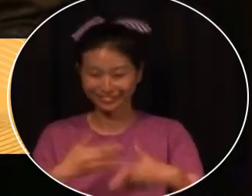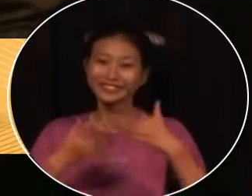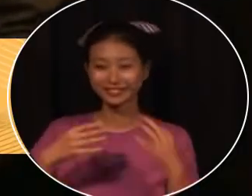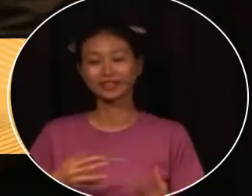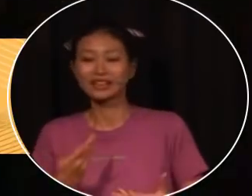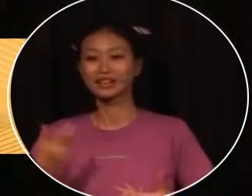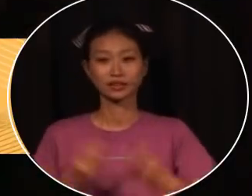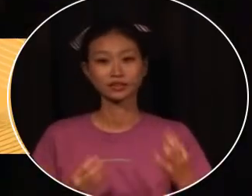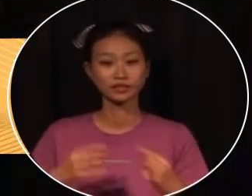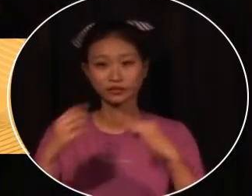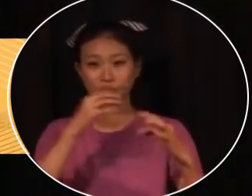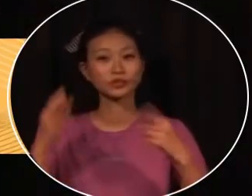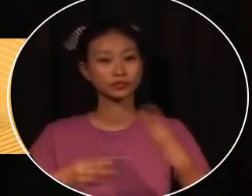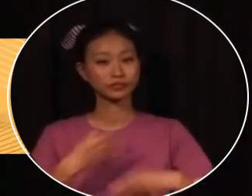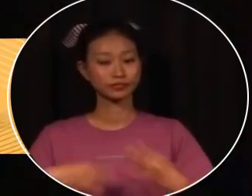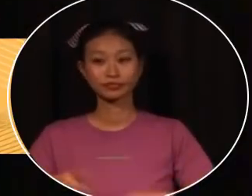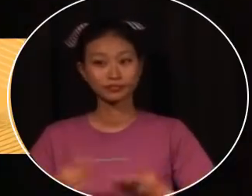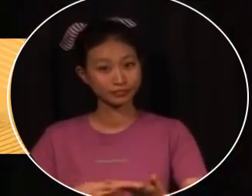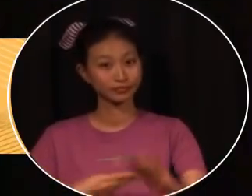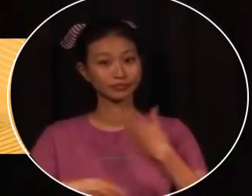王。